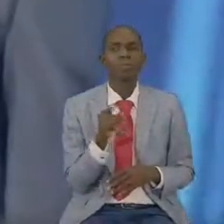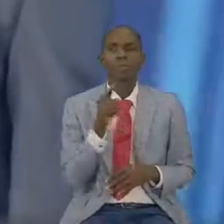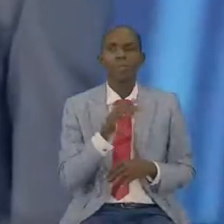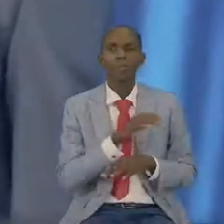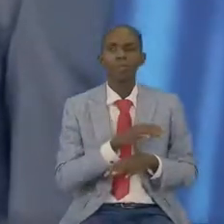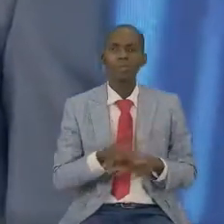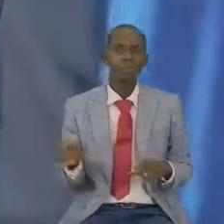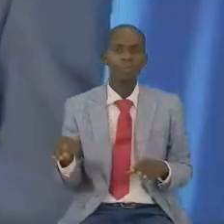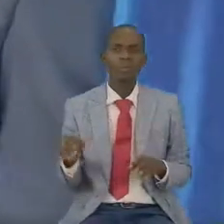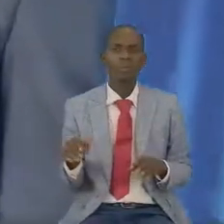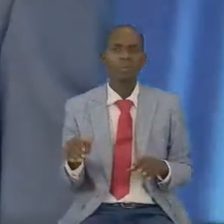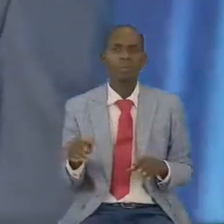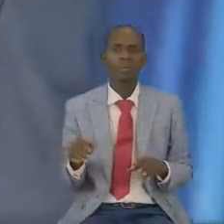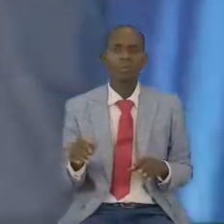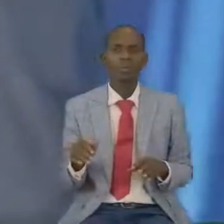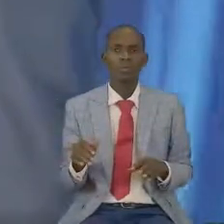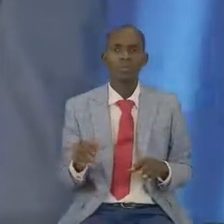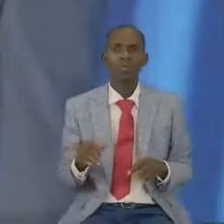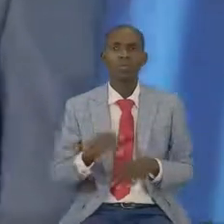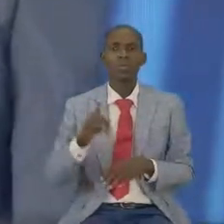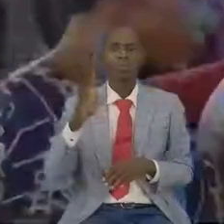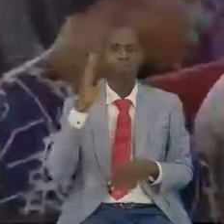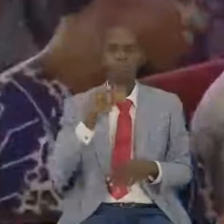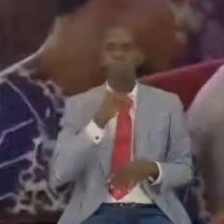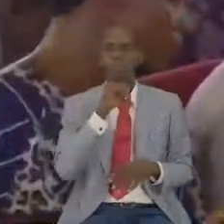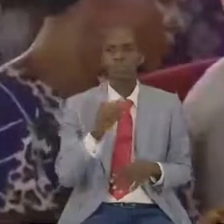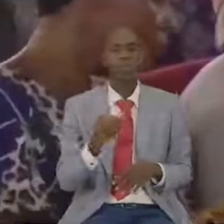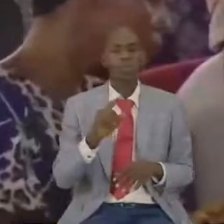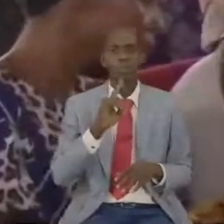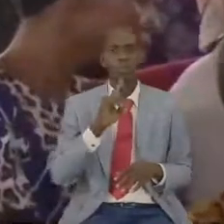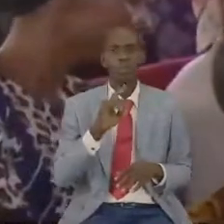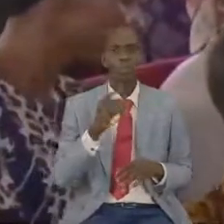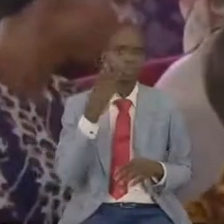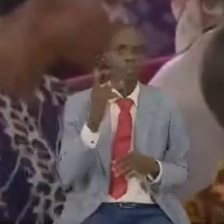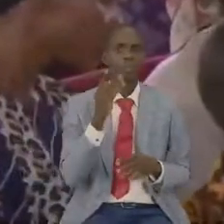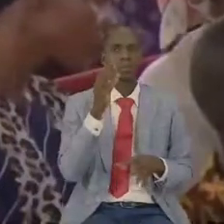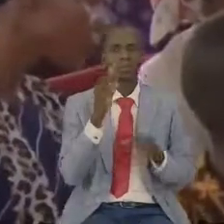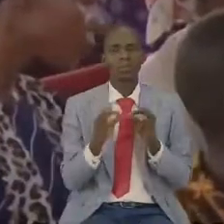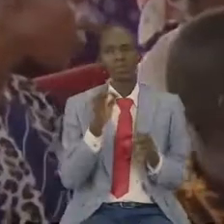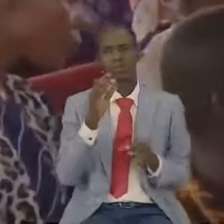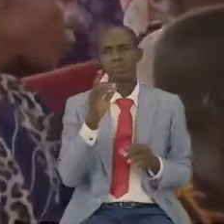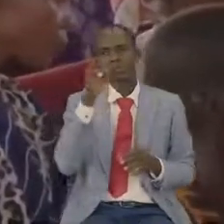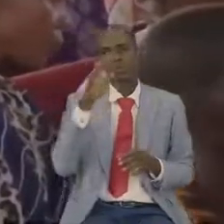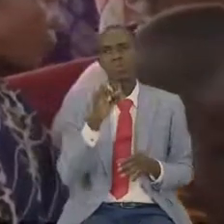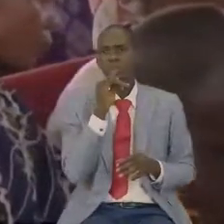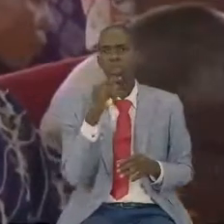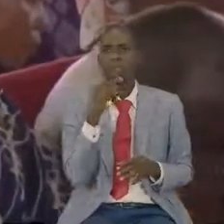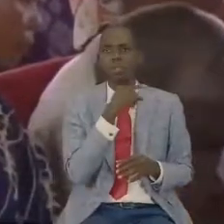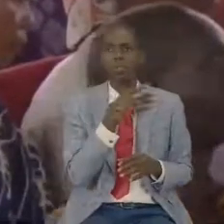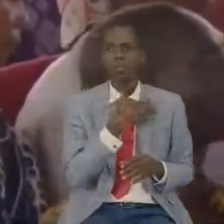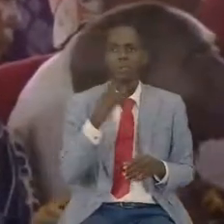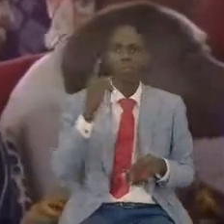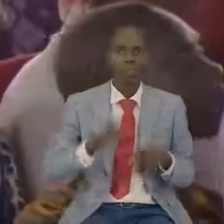Il veut montrer que Dieu est un menteur. Dieu a dit, je ne te frapperai pas. Et lui, Satan, a dit, je vais te frapper. Il ne peut